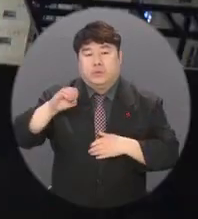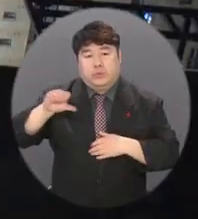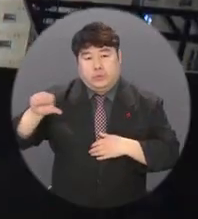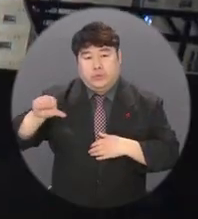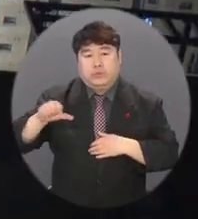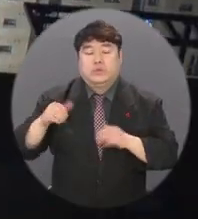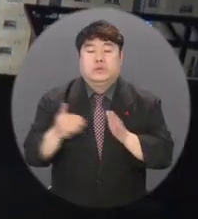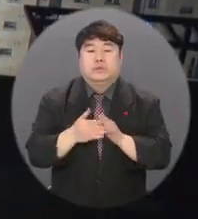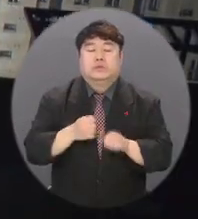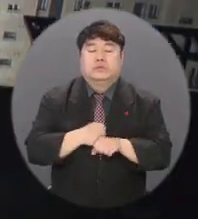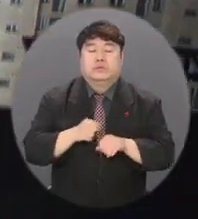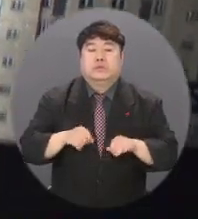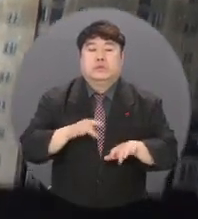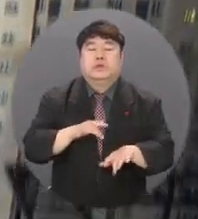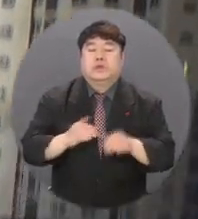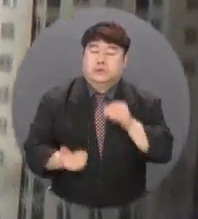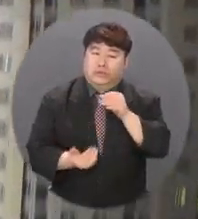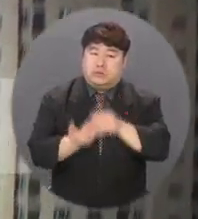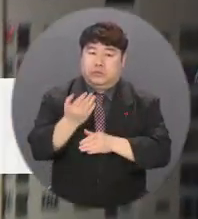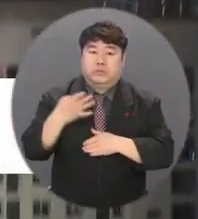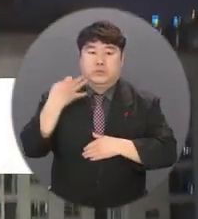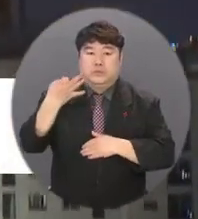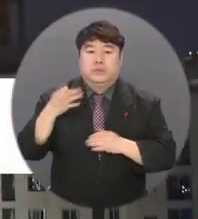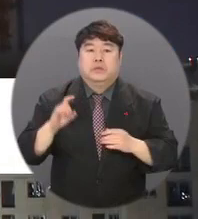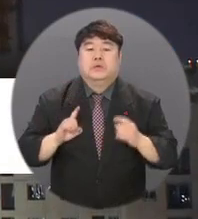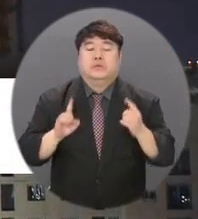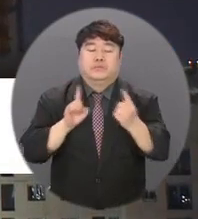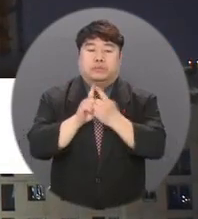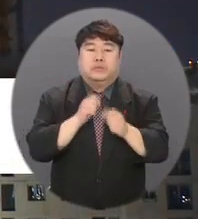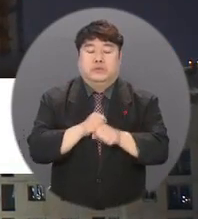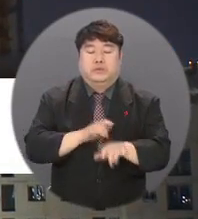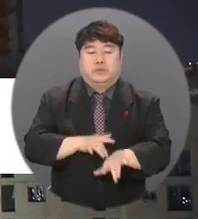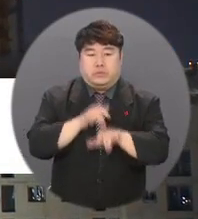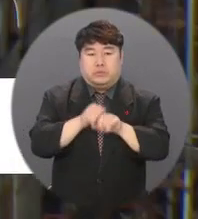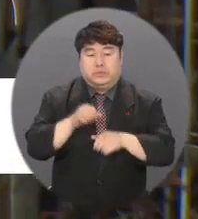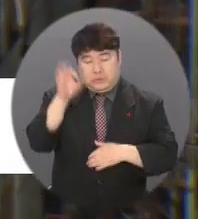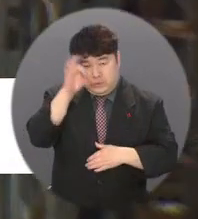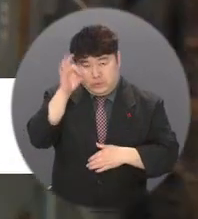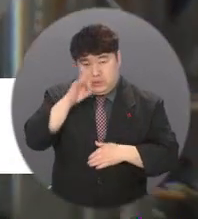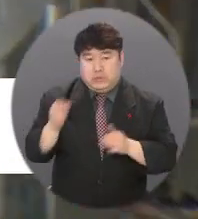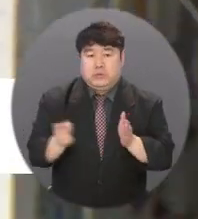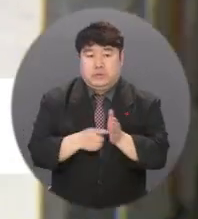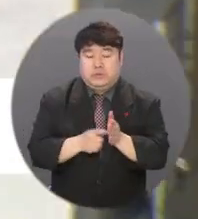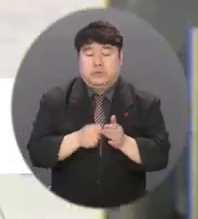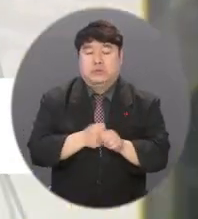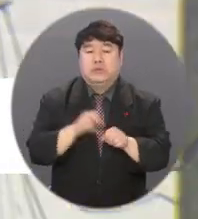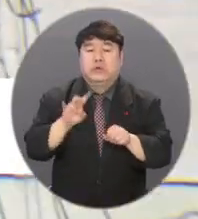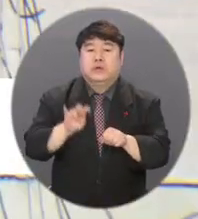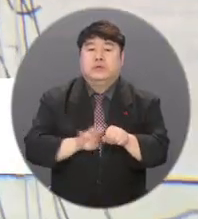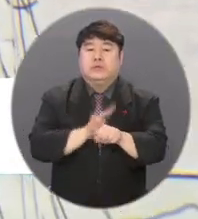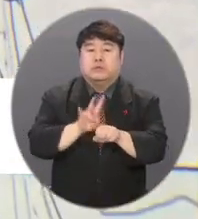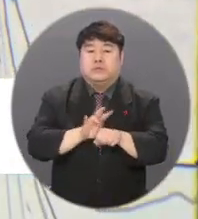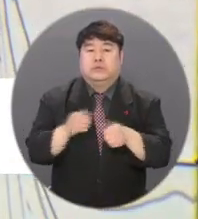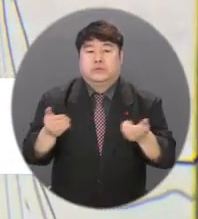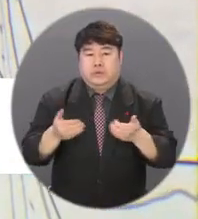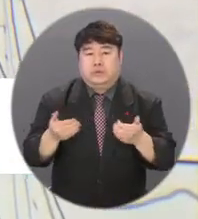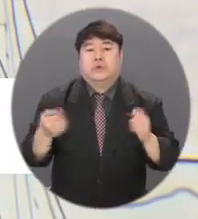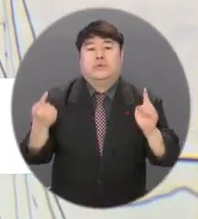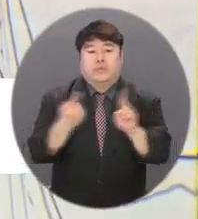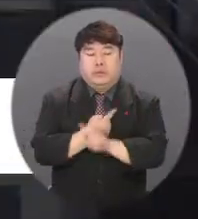1 사고발생 10살 째를 맞아 실종자 수색에 속도를 낼 수 있도록 24시간 작업 제로 전원